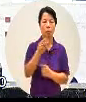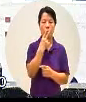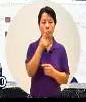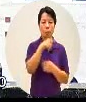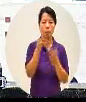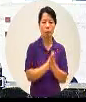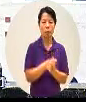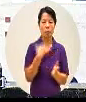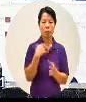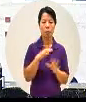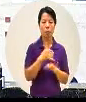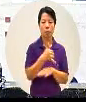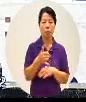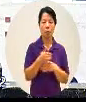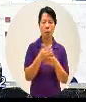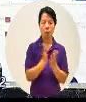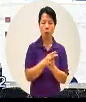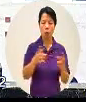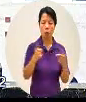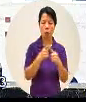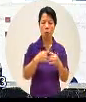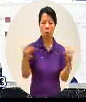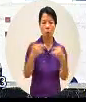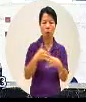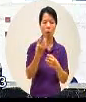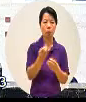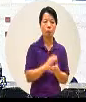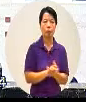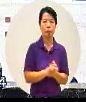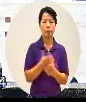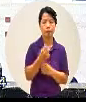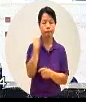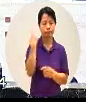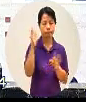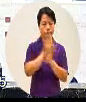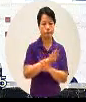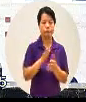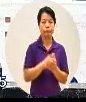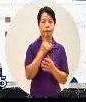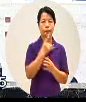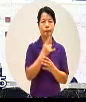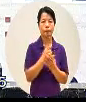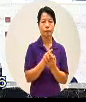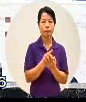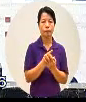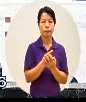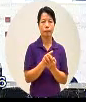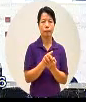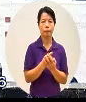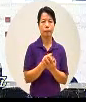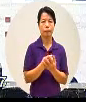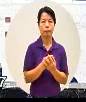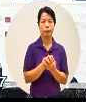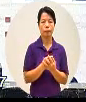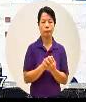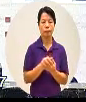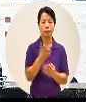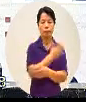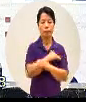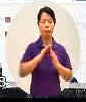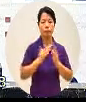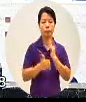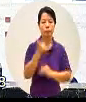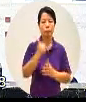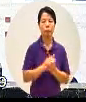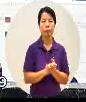连一只好心仔都唔 敢来啊。嗯， 啊，昨暝咱陈市长迄只